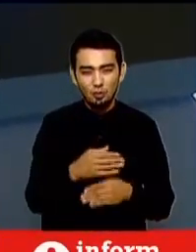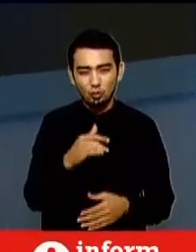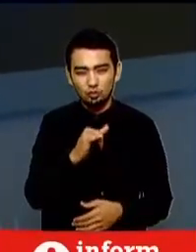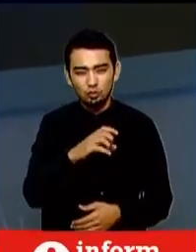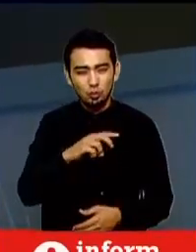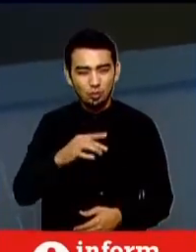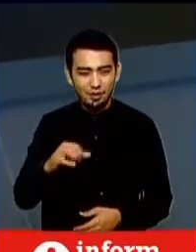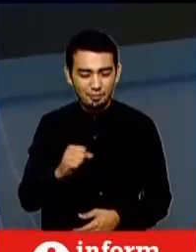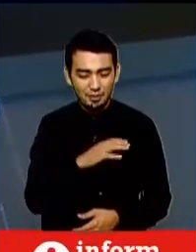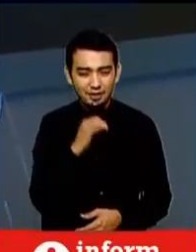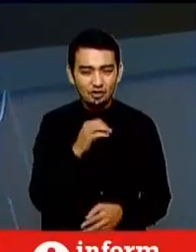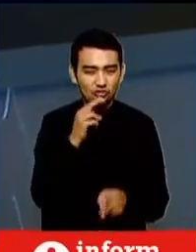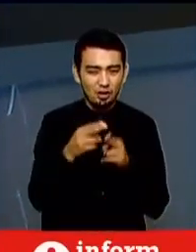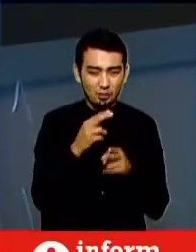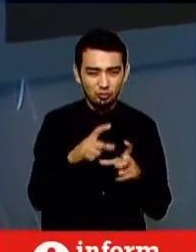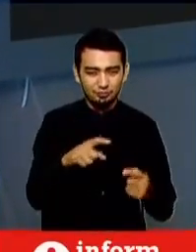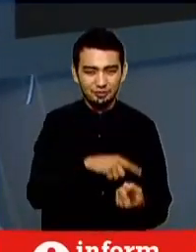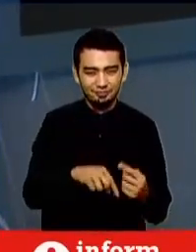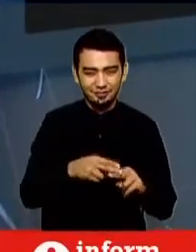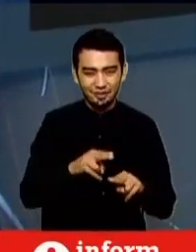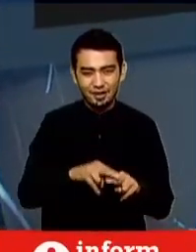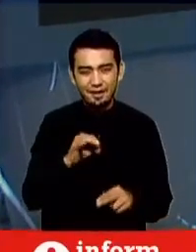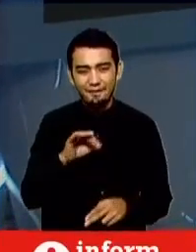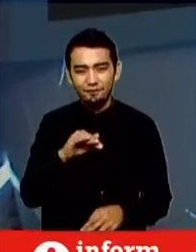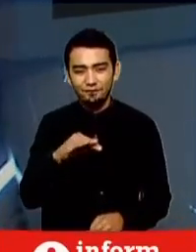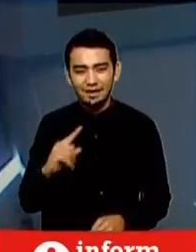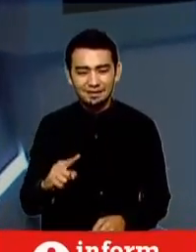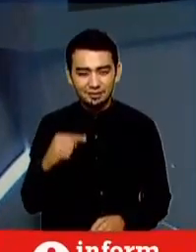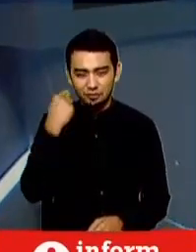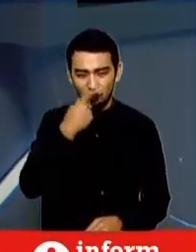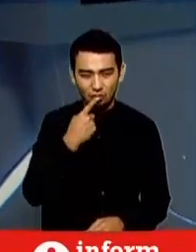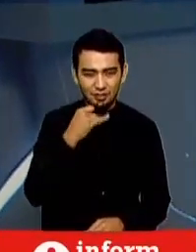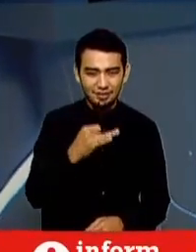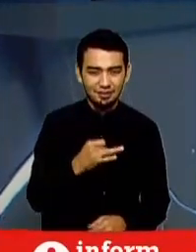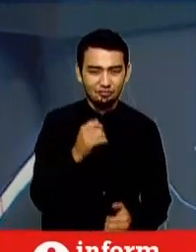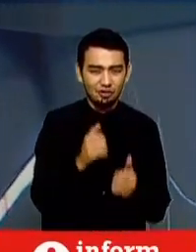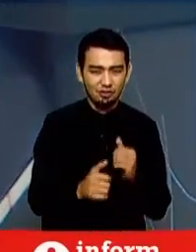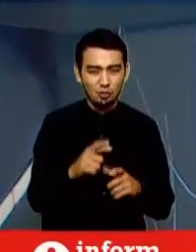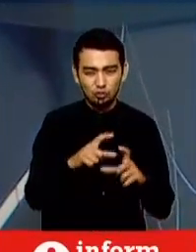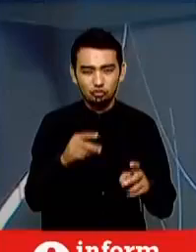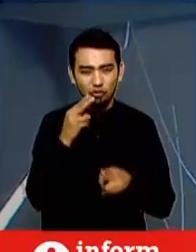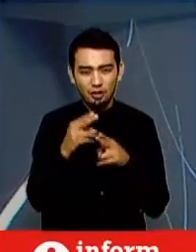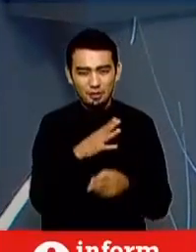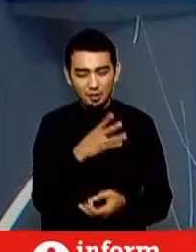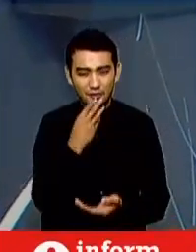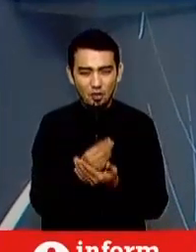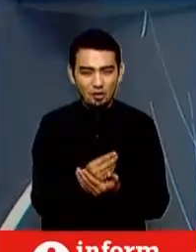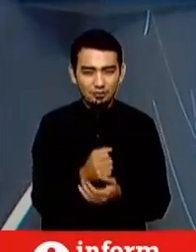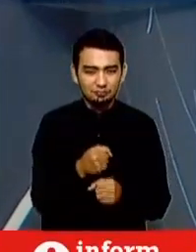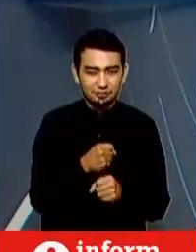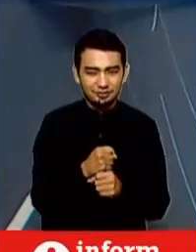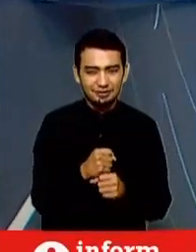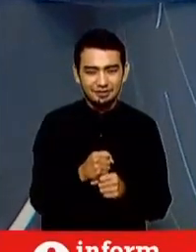третьего обратившегося с жалобой предпринимателя и физического лица. Наиболее часто гражданами обжалуются действия в сферах